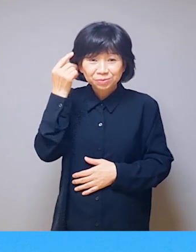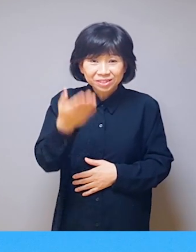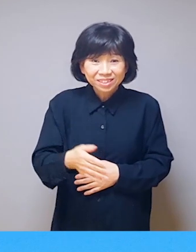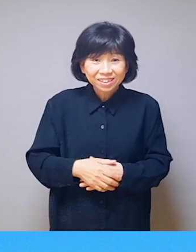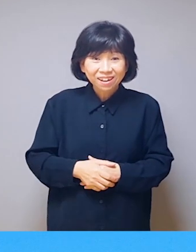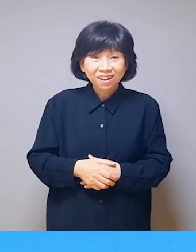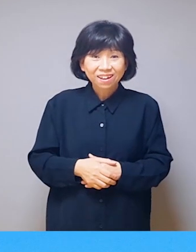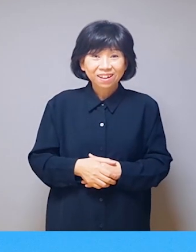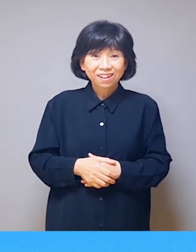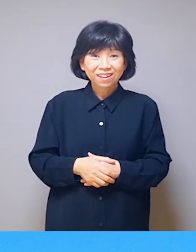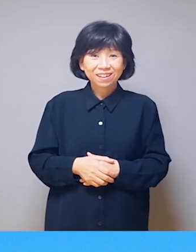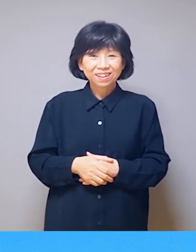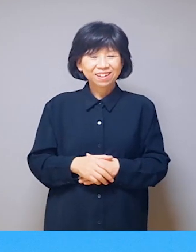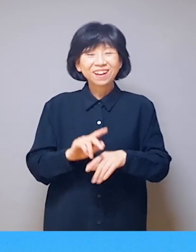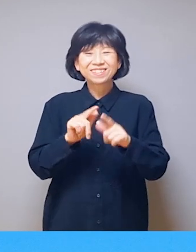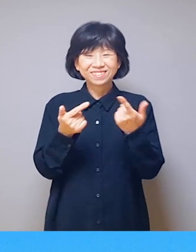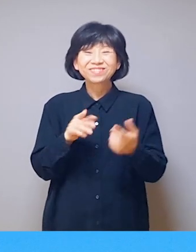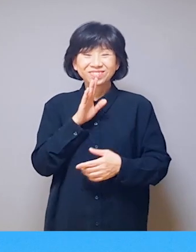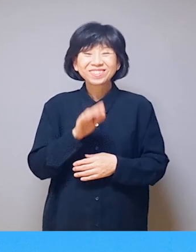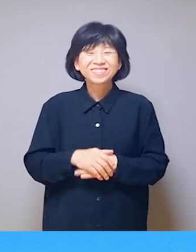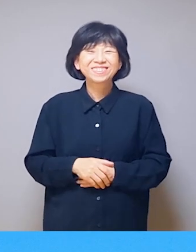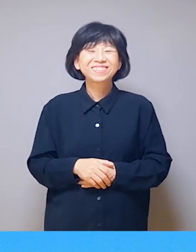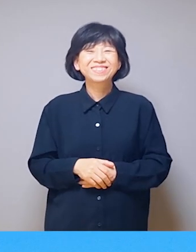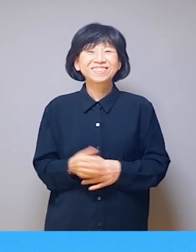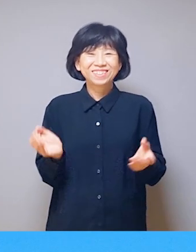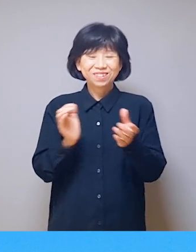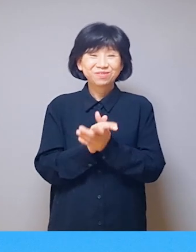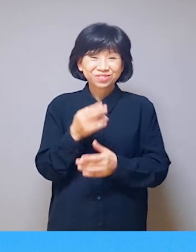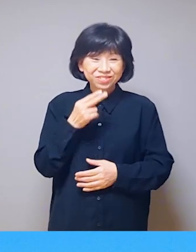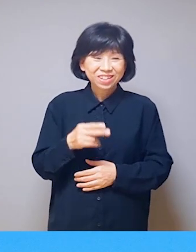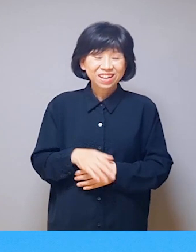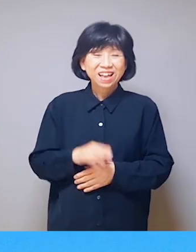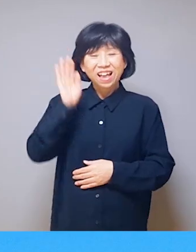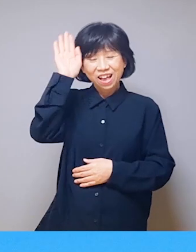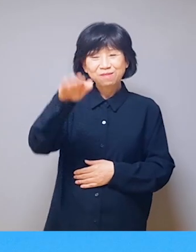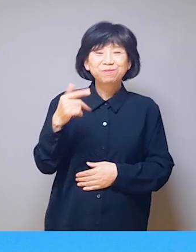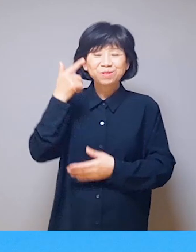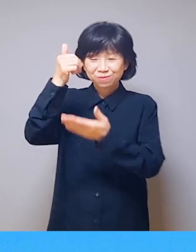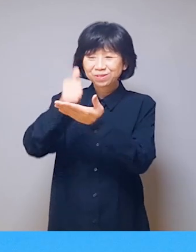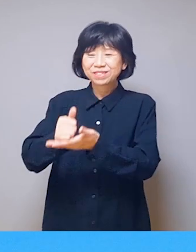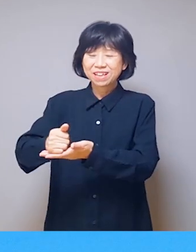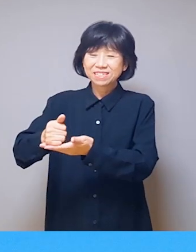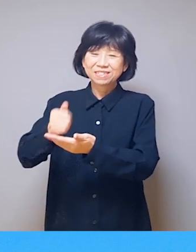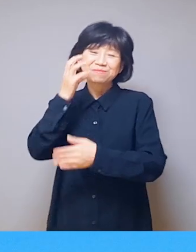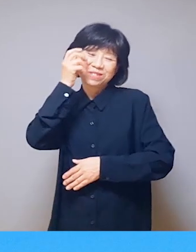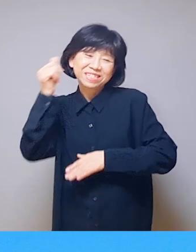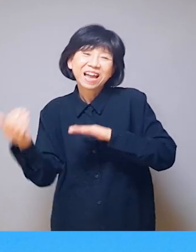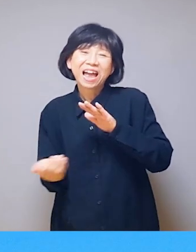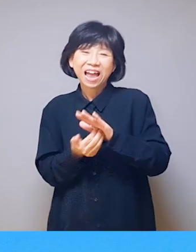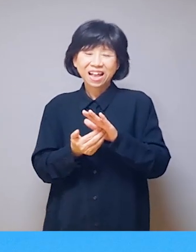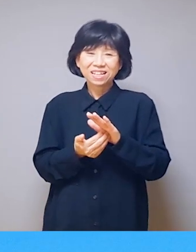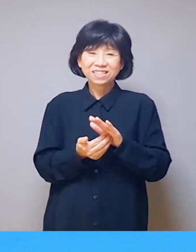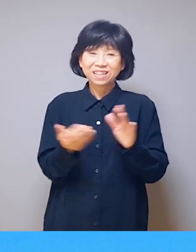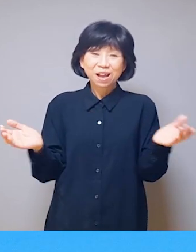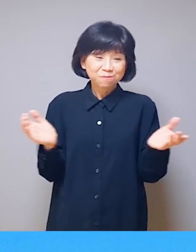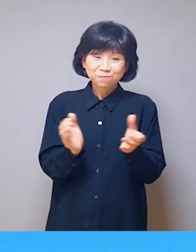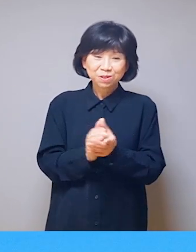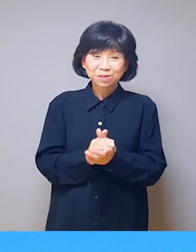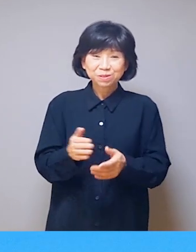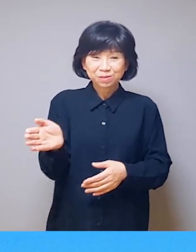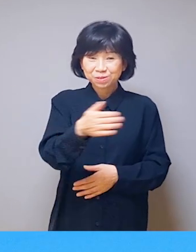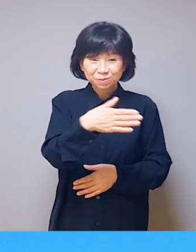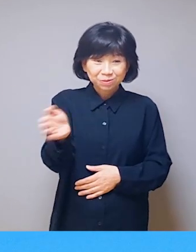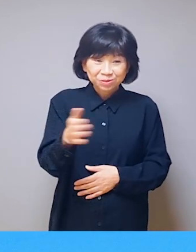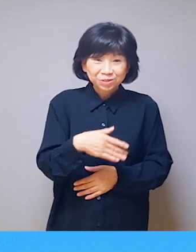그거 아시고 아멘 안 하신 거죠? 네. 앞으로 목사님 잘 될 겁니다. 우리 친구 목사님들이 얘기해 줬다고 제가 얘기하는데 지금 앞으로